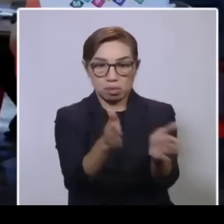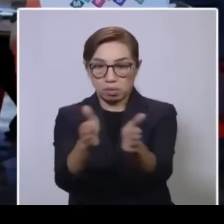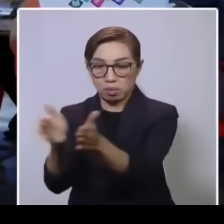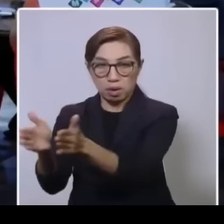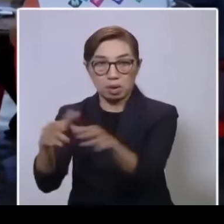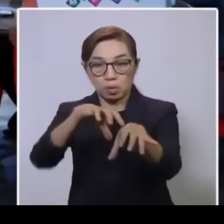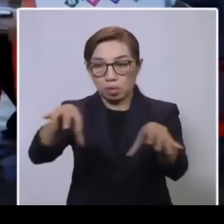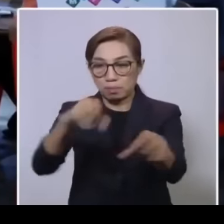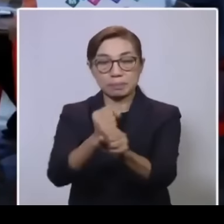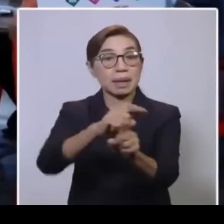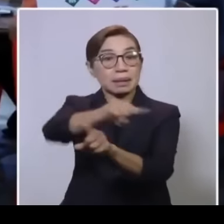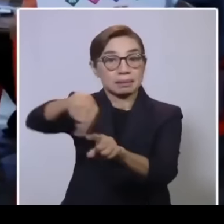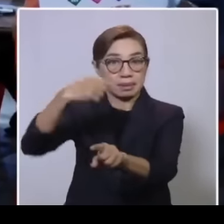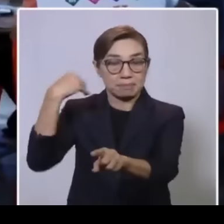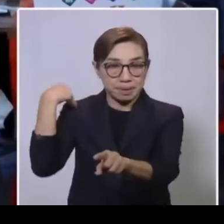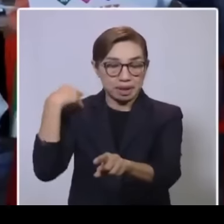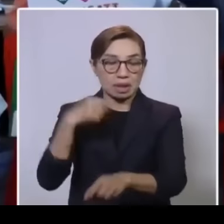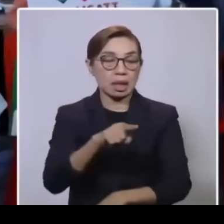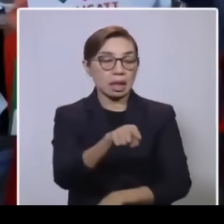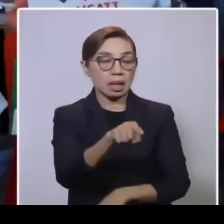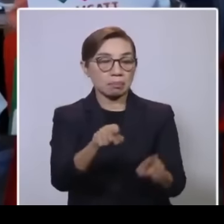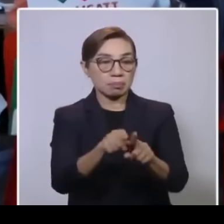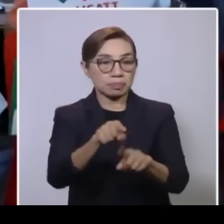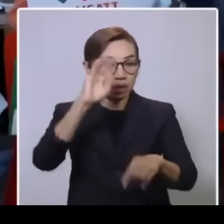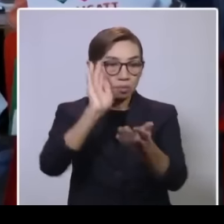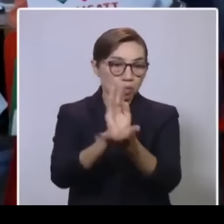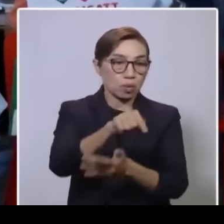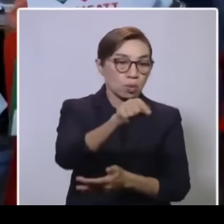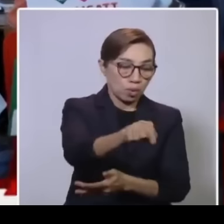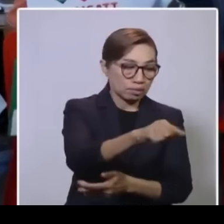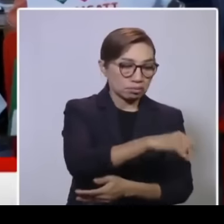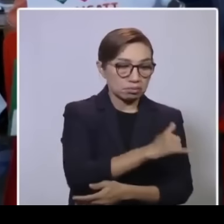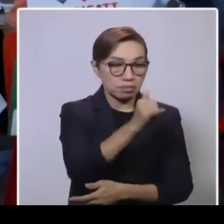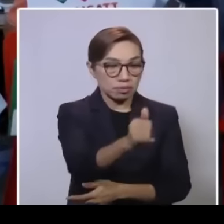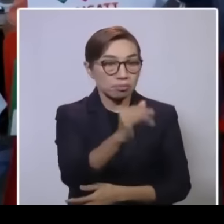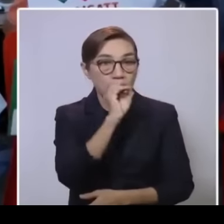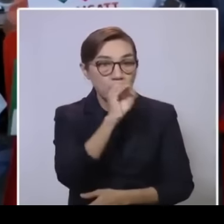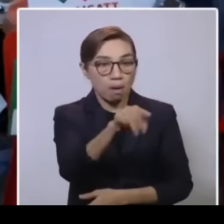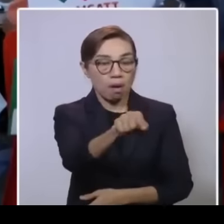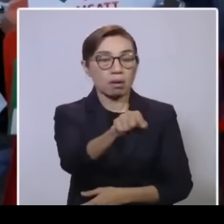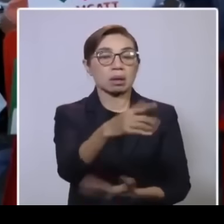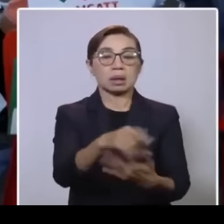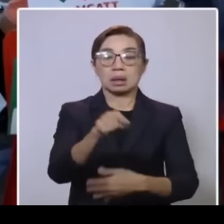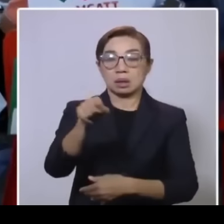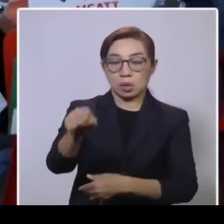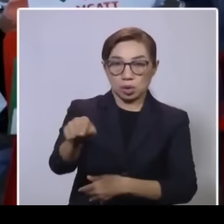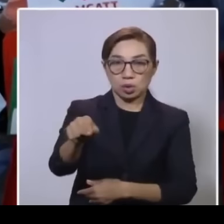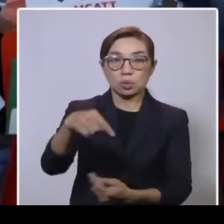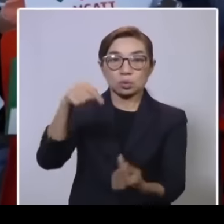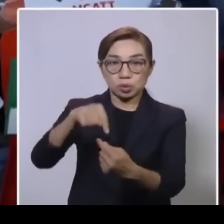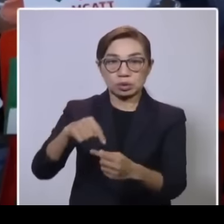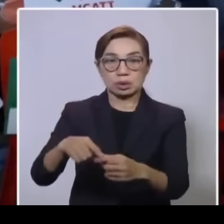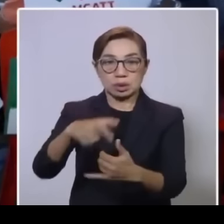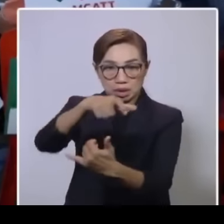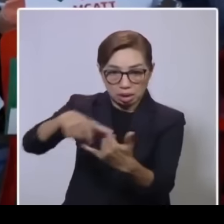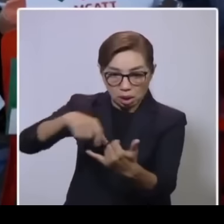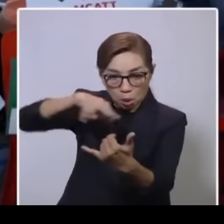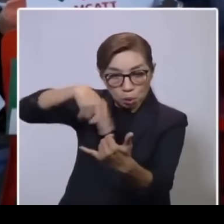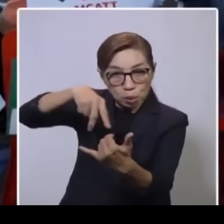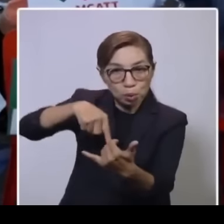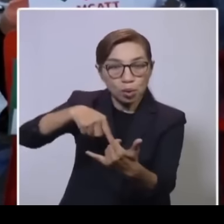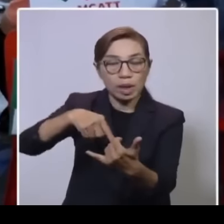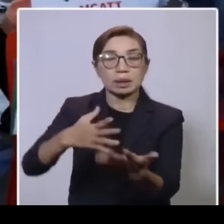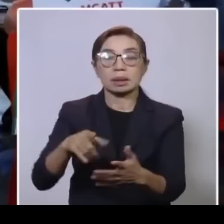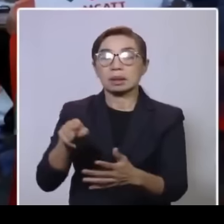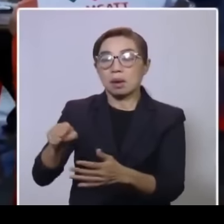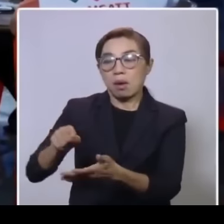ะคะมีทั้งจุดรับแจ้งความค่ะจุดพิสูจน์อัตลักษณ์บุคคลแล้วก็ยืนยันตัวตนของผู้เสียชีวิตนะคะ